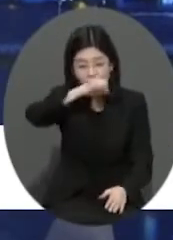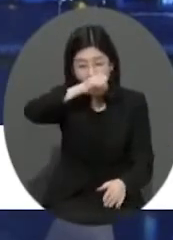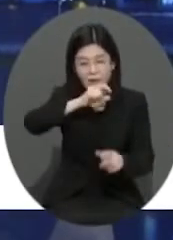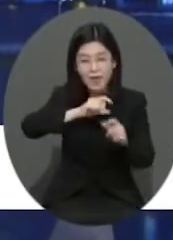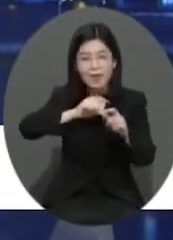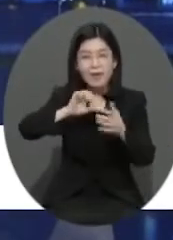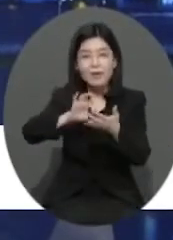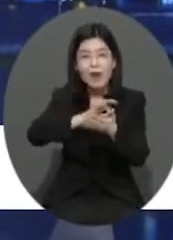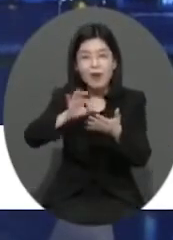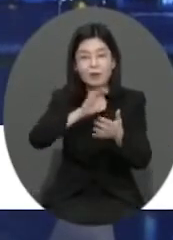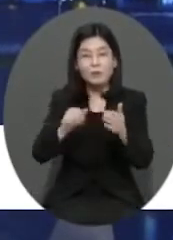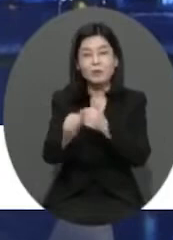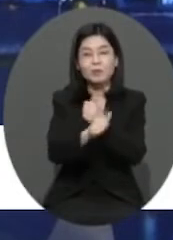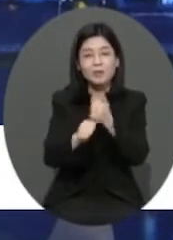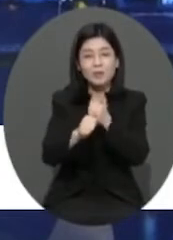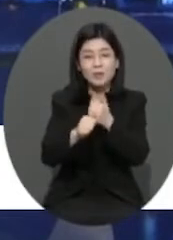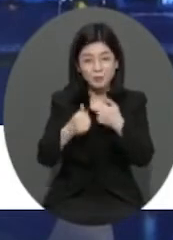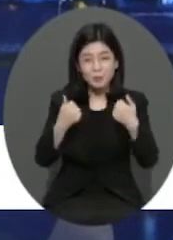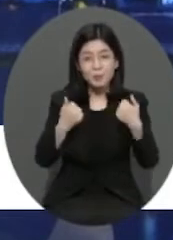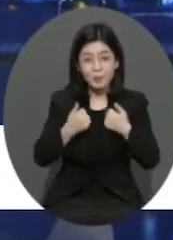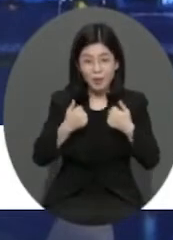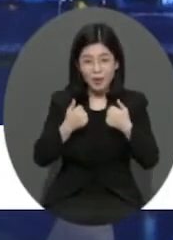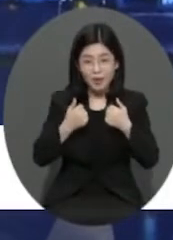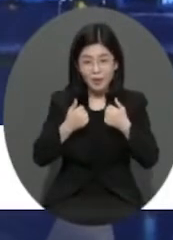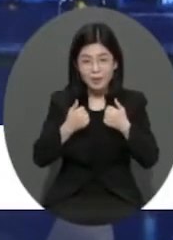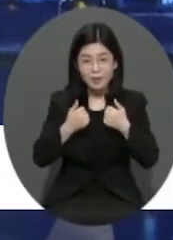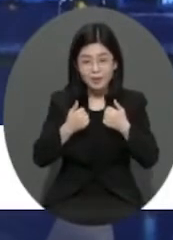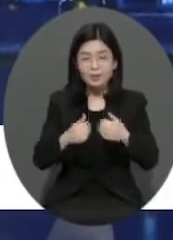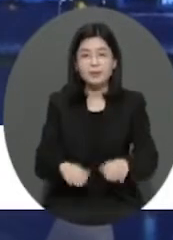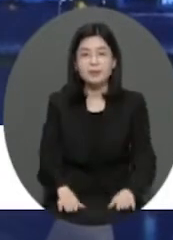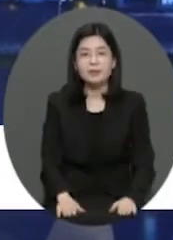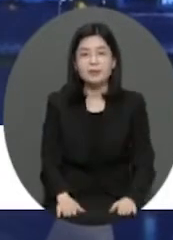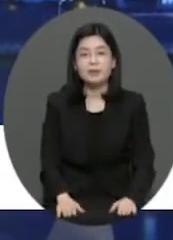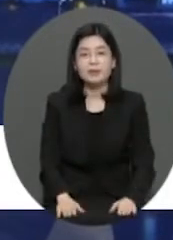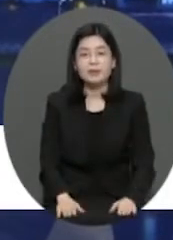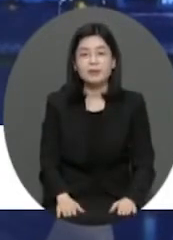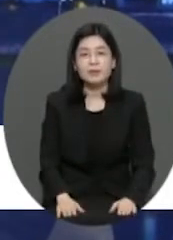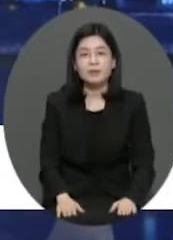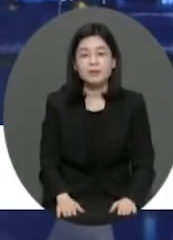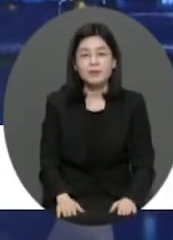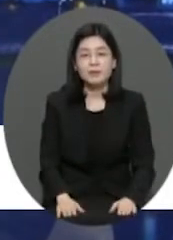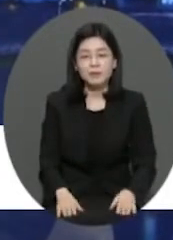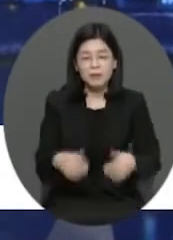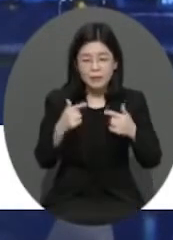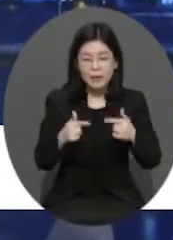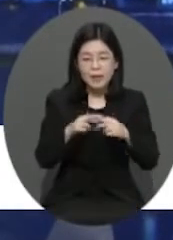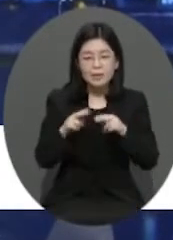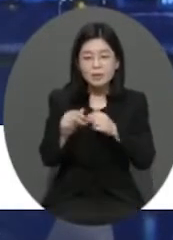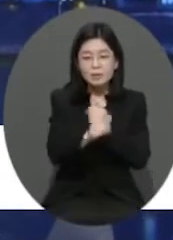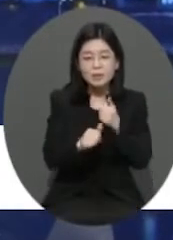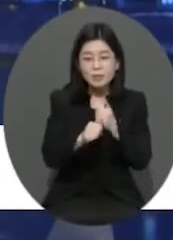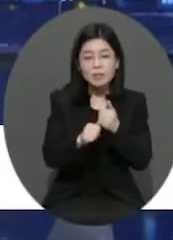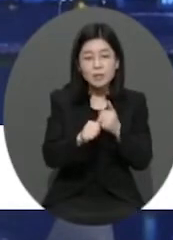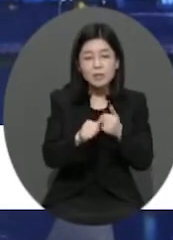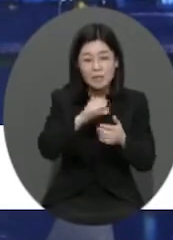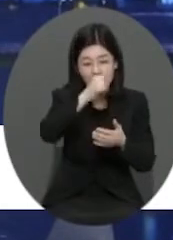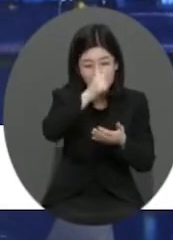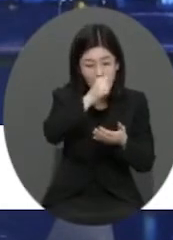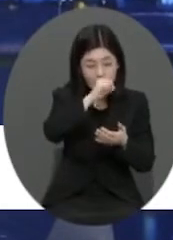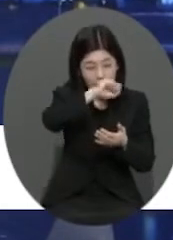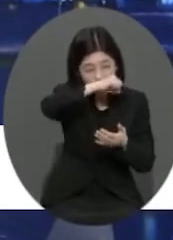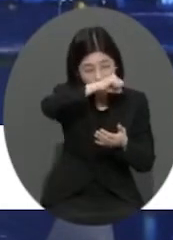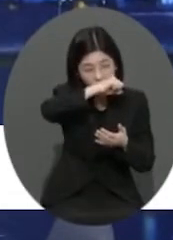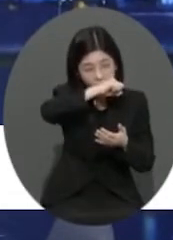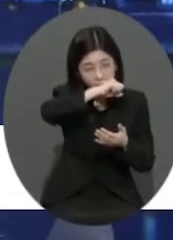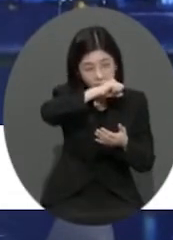어 예결위에서 이제 논의를 20일 21일 시작을 하는데 상임위에서 너무 예산안에 대해서 꼼꼼하게 챙긴다